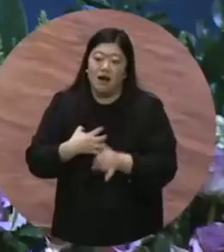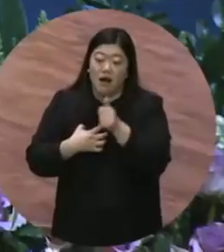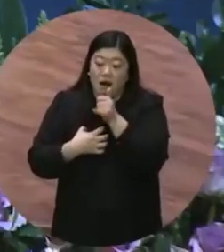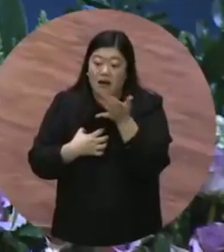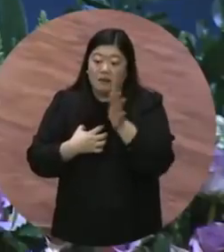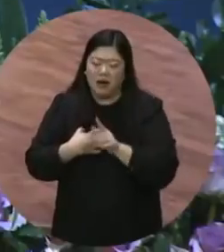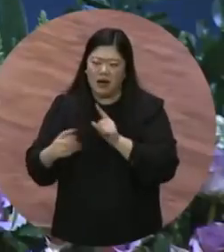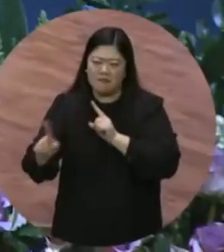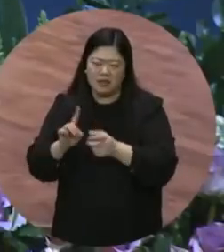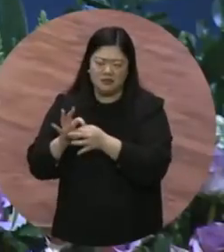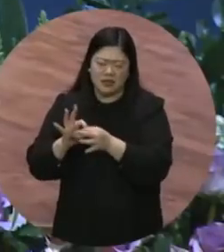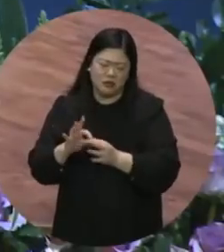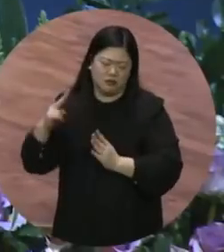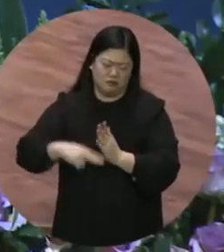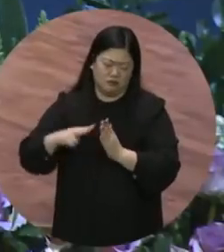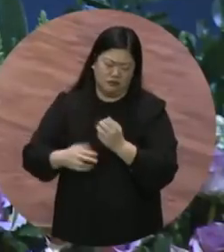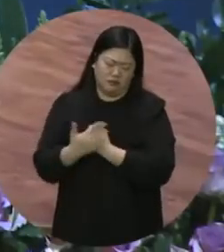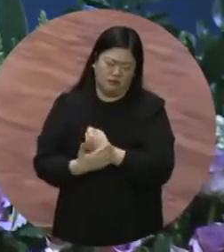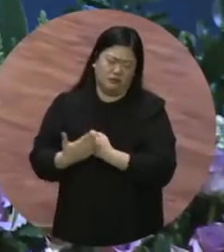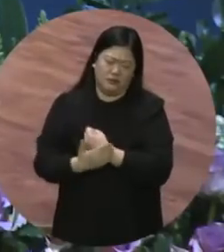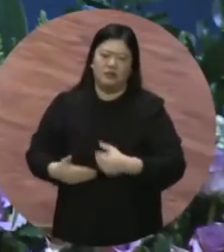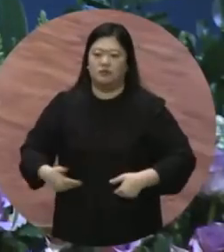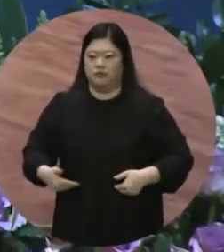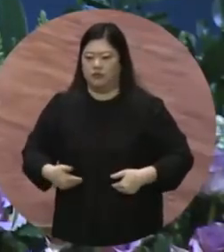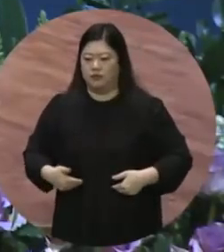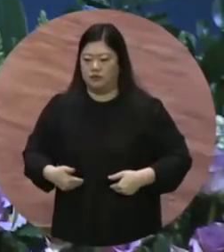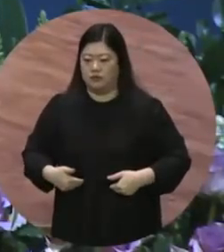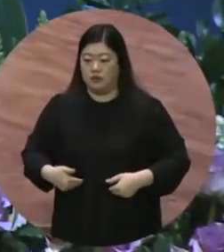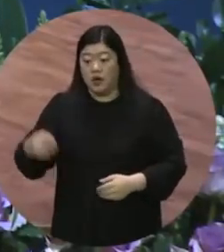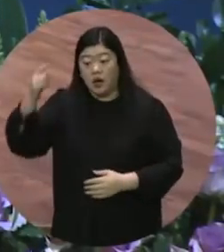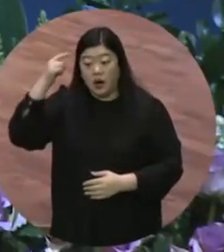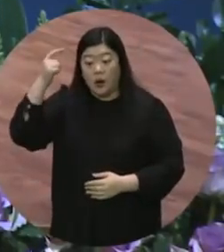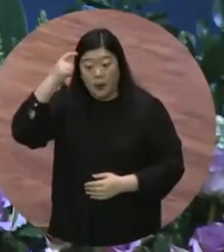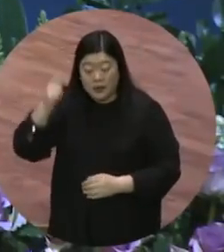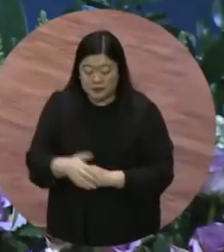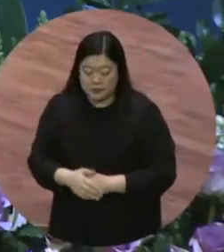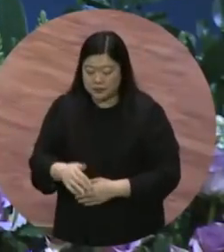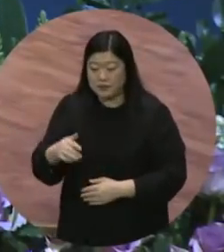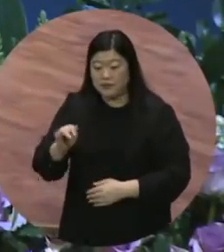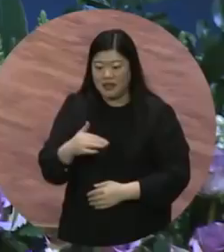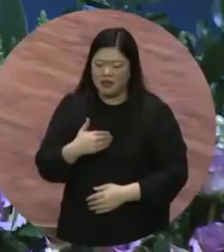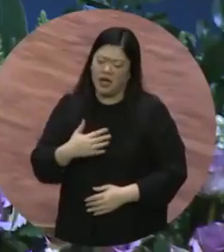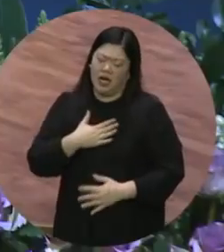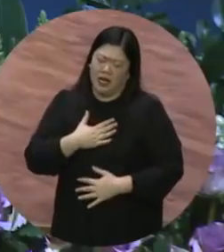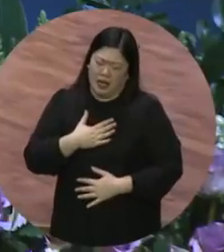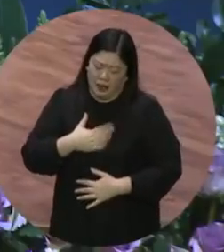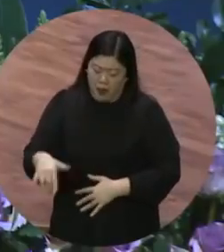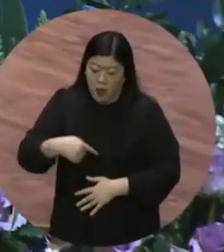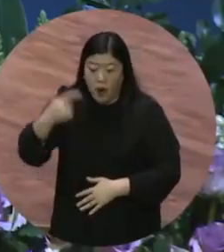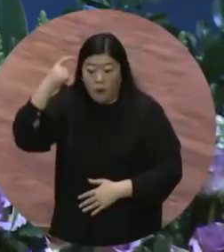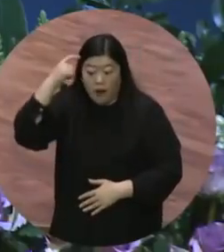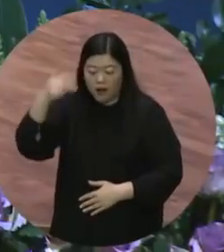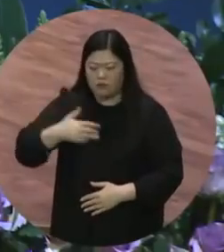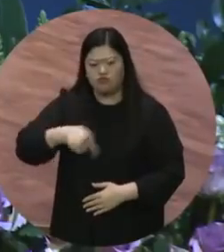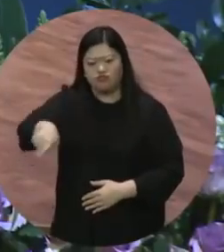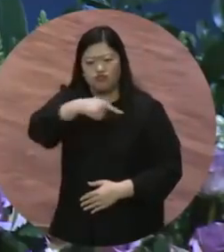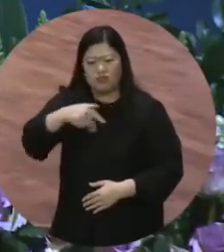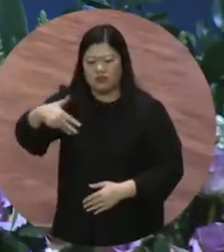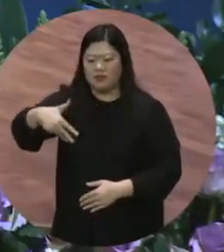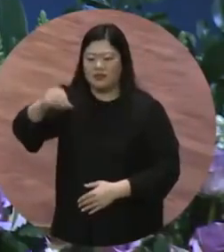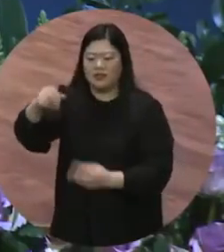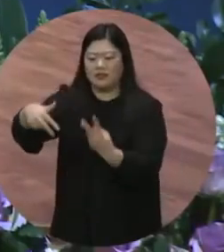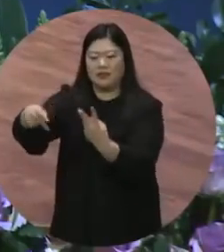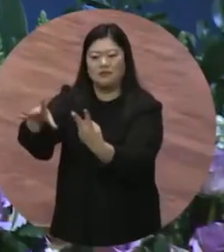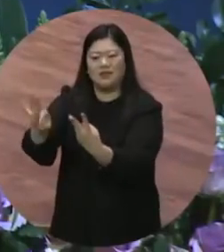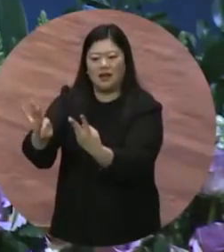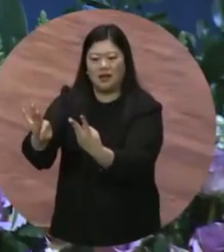그런데 우리는 창세의 3장의 뿌리 속에 있기 때문에 말씀이 싫고 기도가 싫고 전도가 싫고 헌신이 싫어합니다. 그래서 영적 싸움을